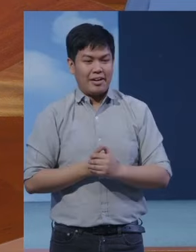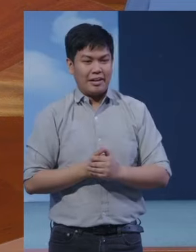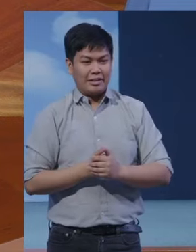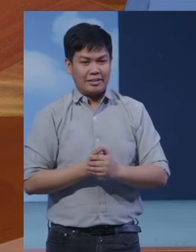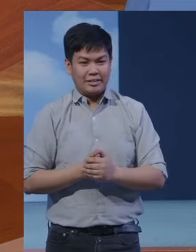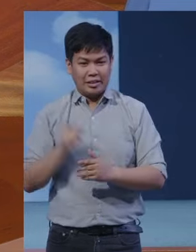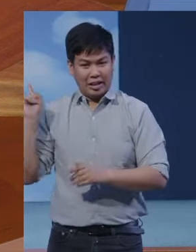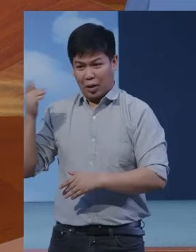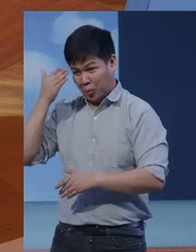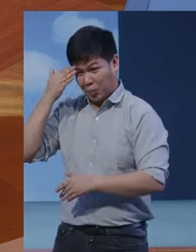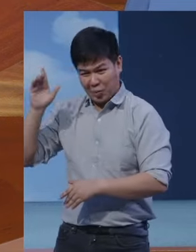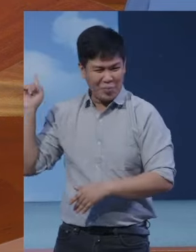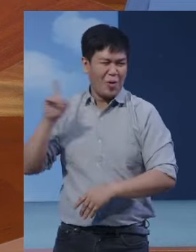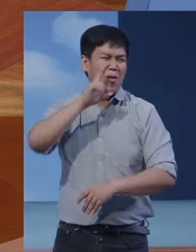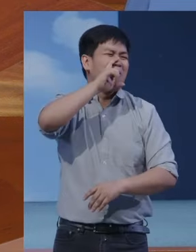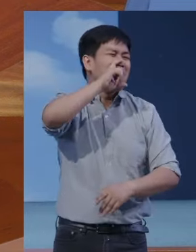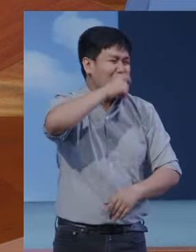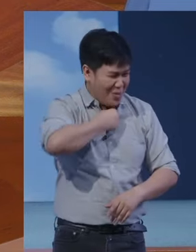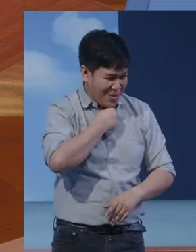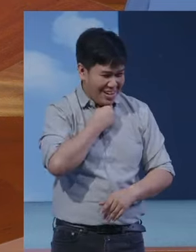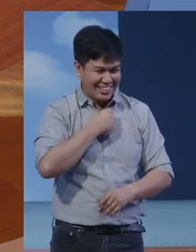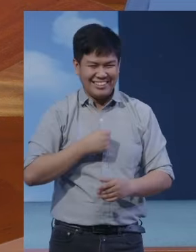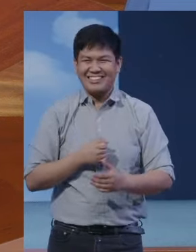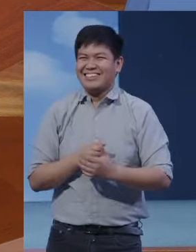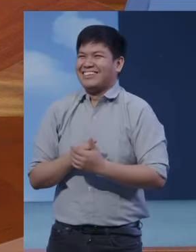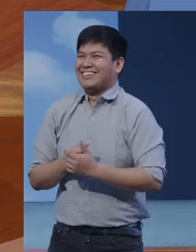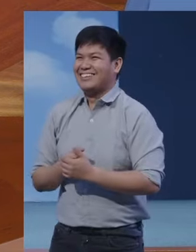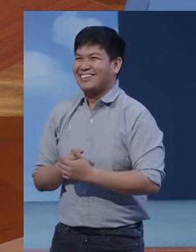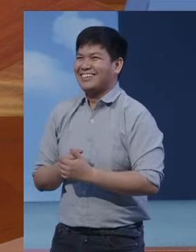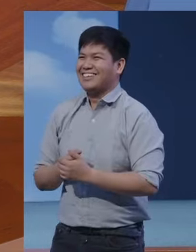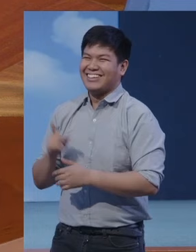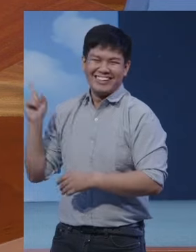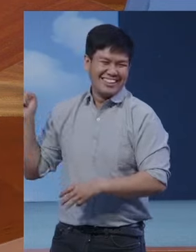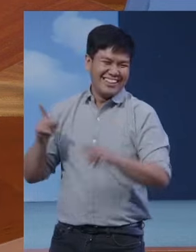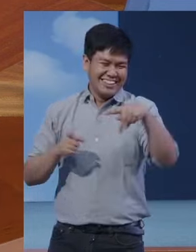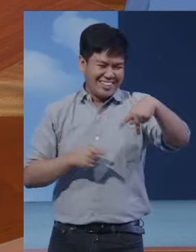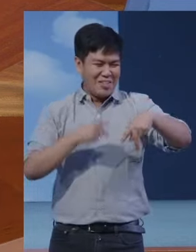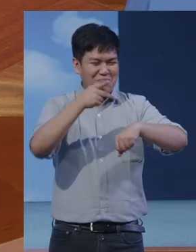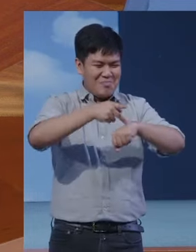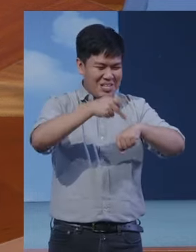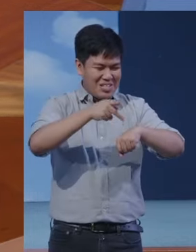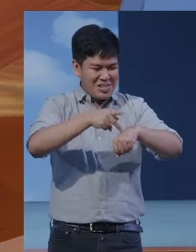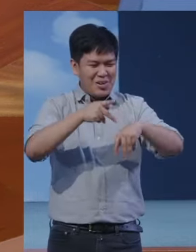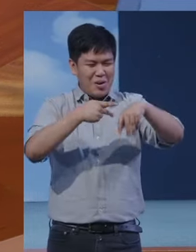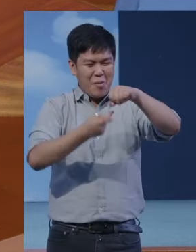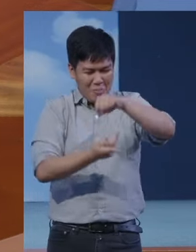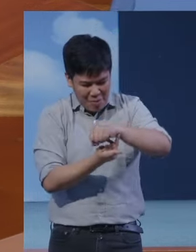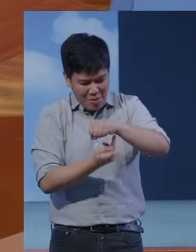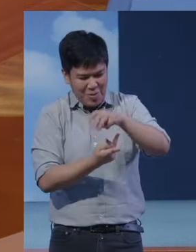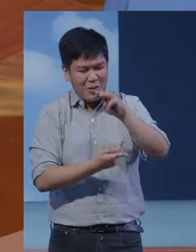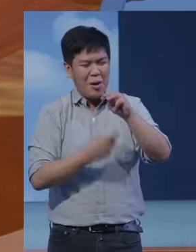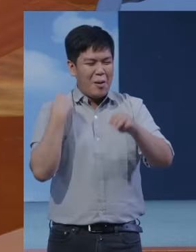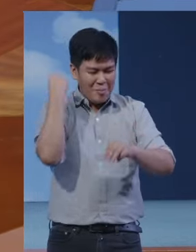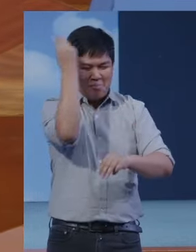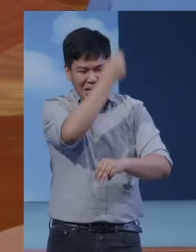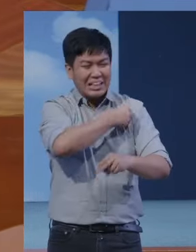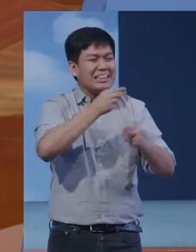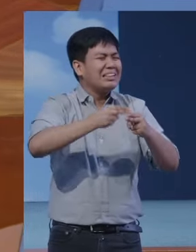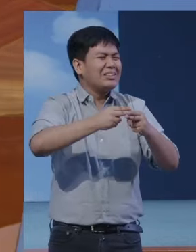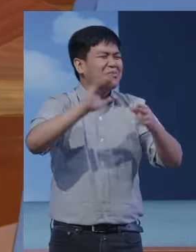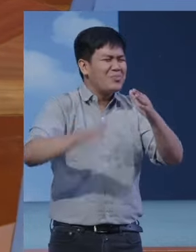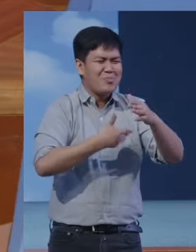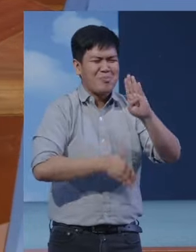niyo na po alam kung sino si Peter Paul and Mary at hindi niyo na rin po alam yung kanta na kanilang